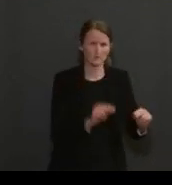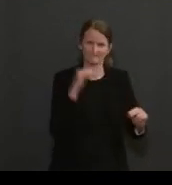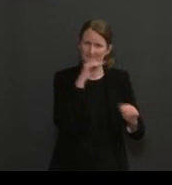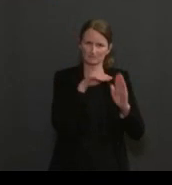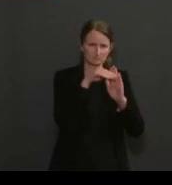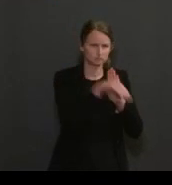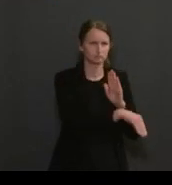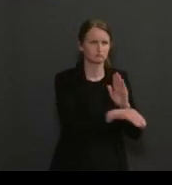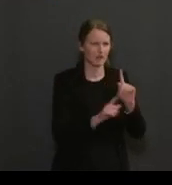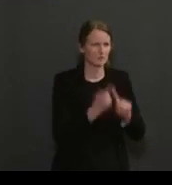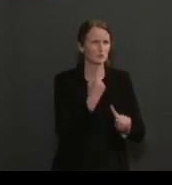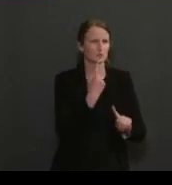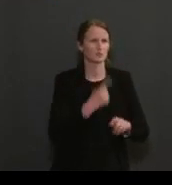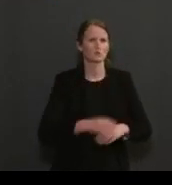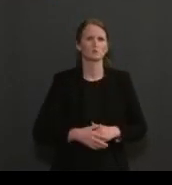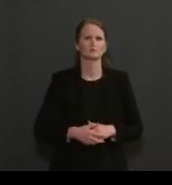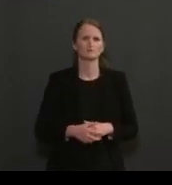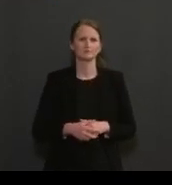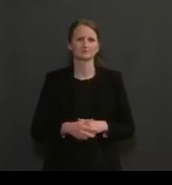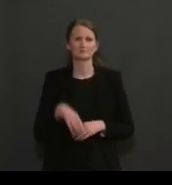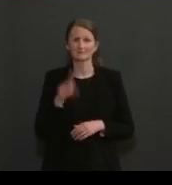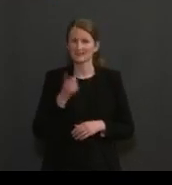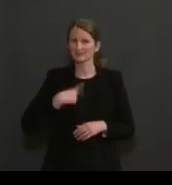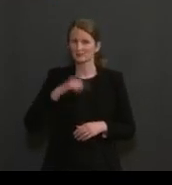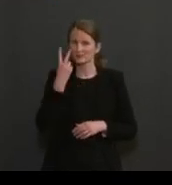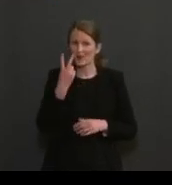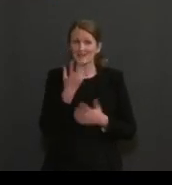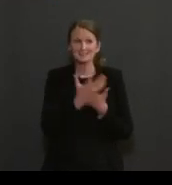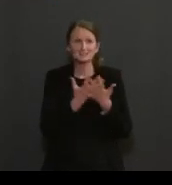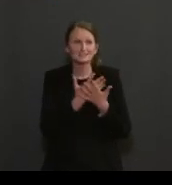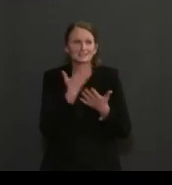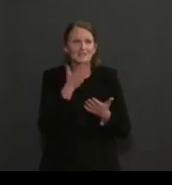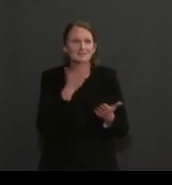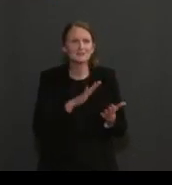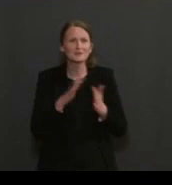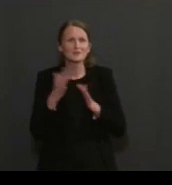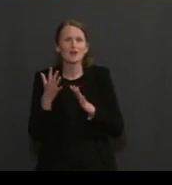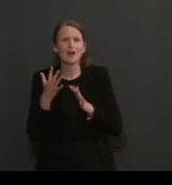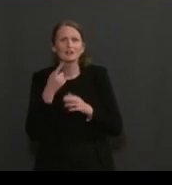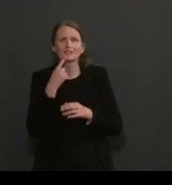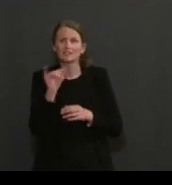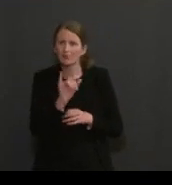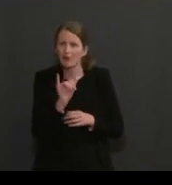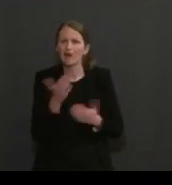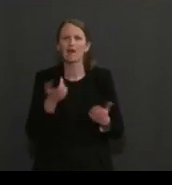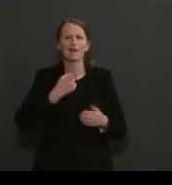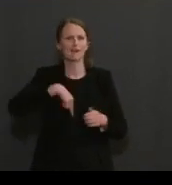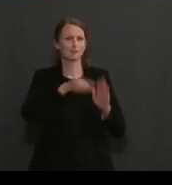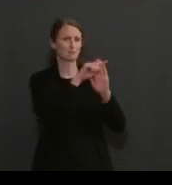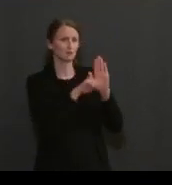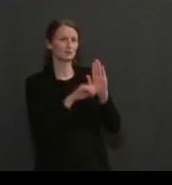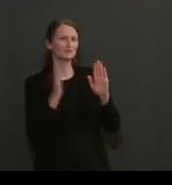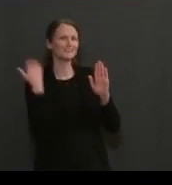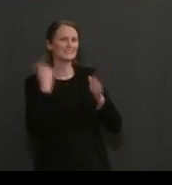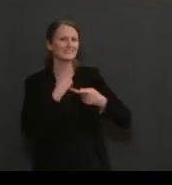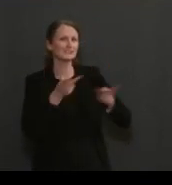les mesures qui ont été mises en place fonctionnent. Ce sont actuellement les mesures qui ont été mises en place il y a quelques semaines et